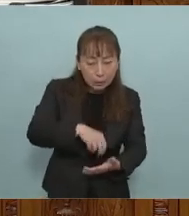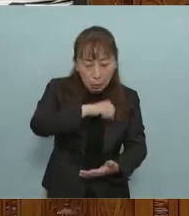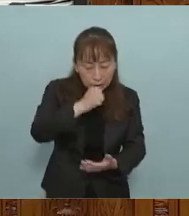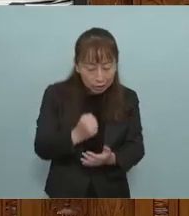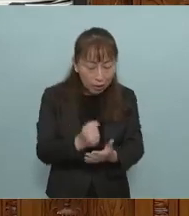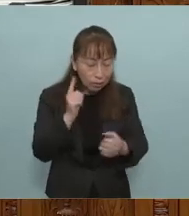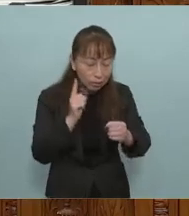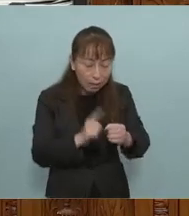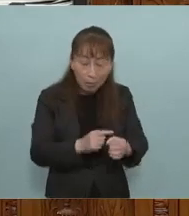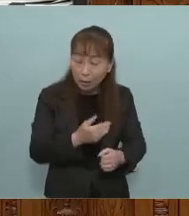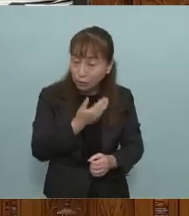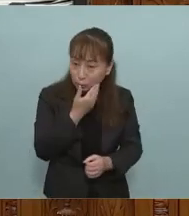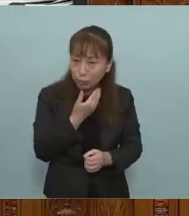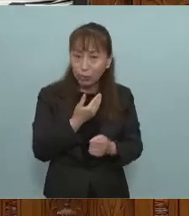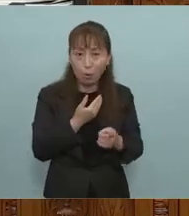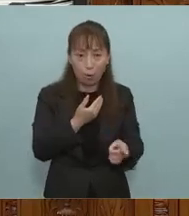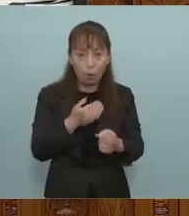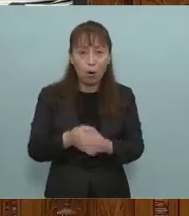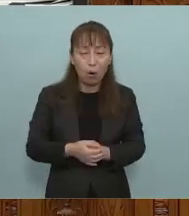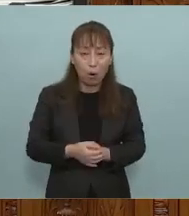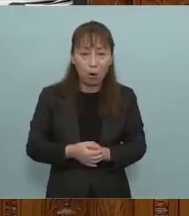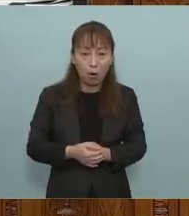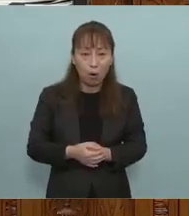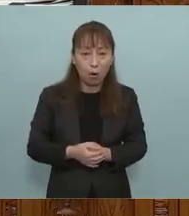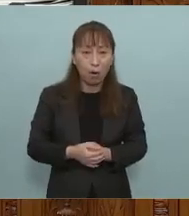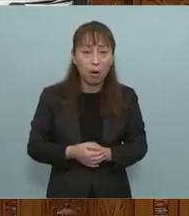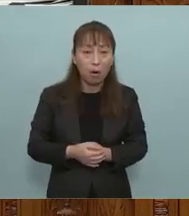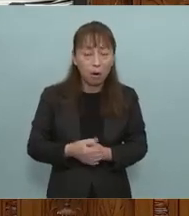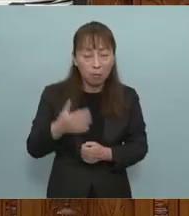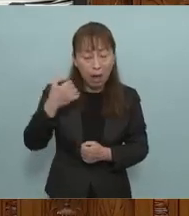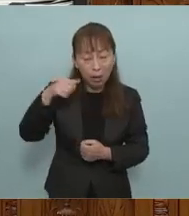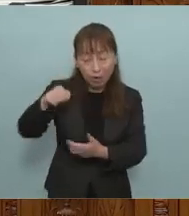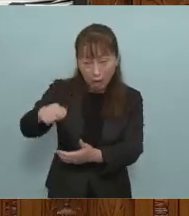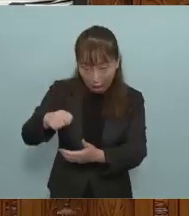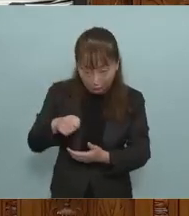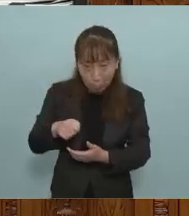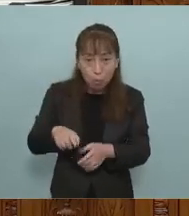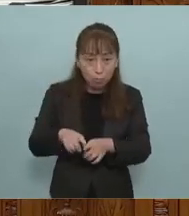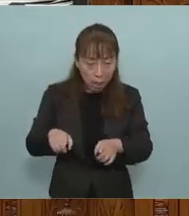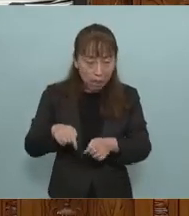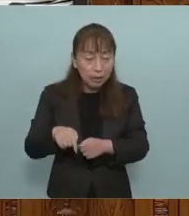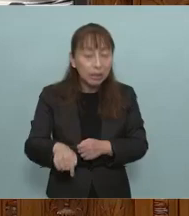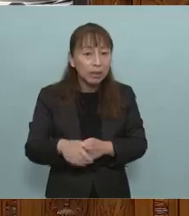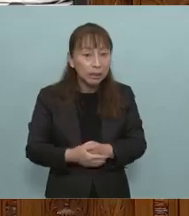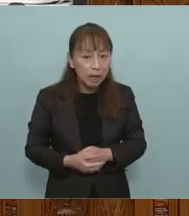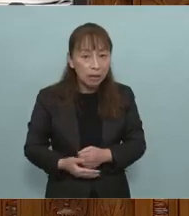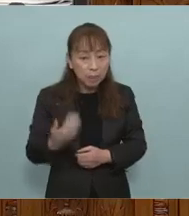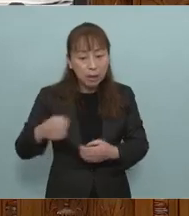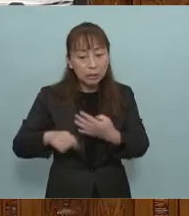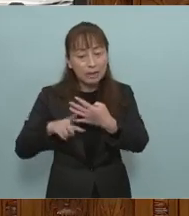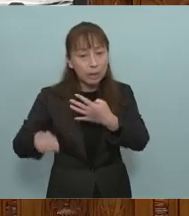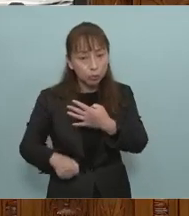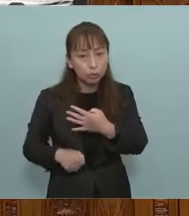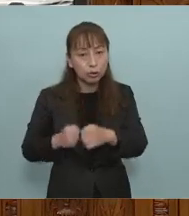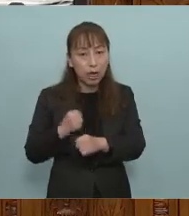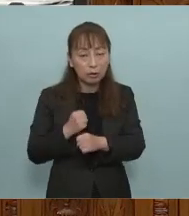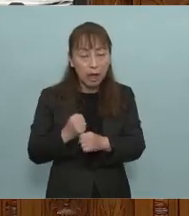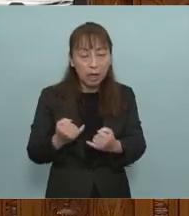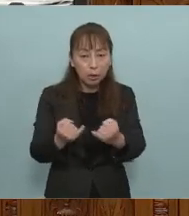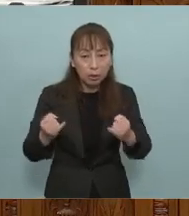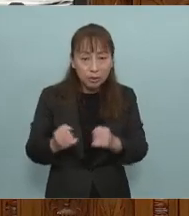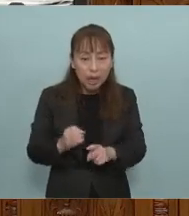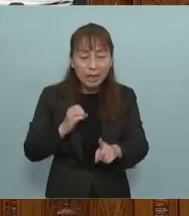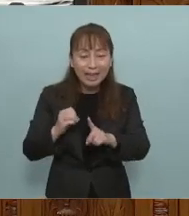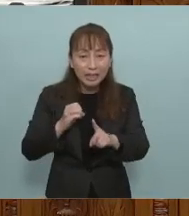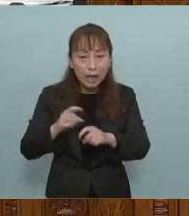から重要です。御党のご提案も踏まえて、本年4月に策定した女性デジタ